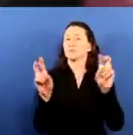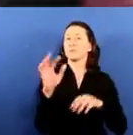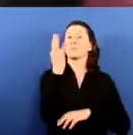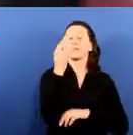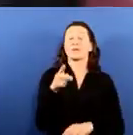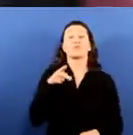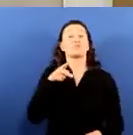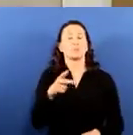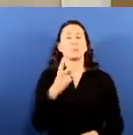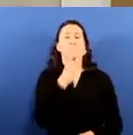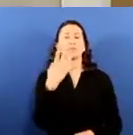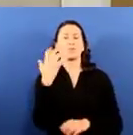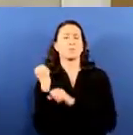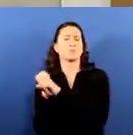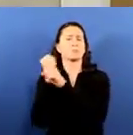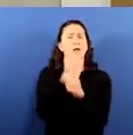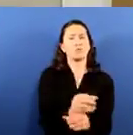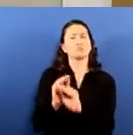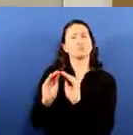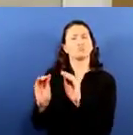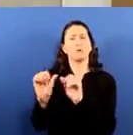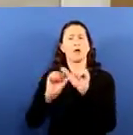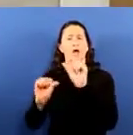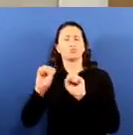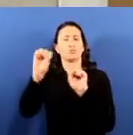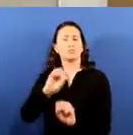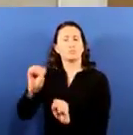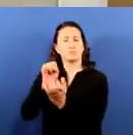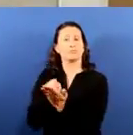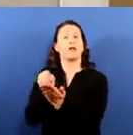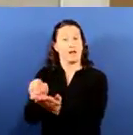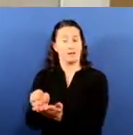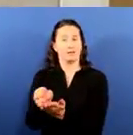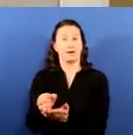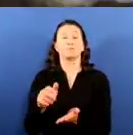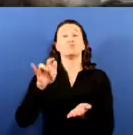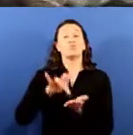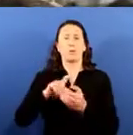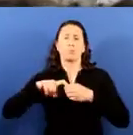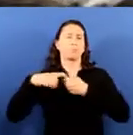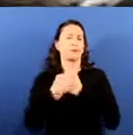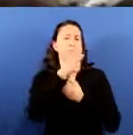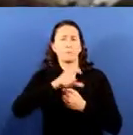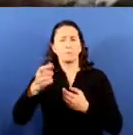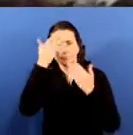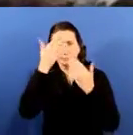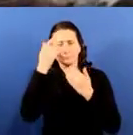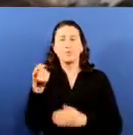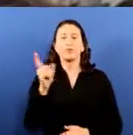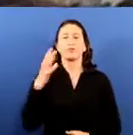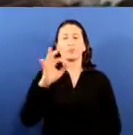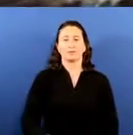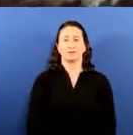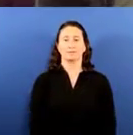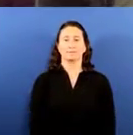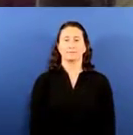Francisco Sierra Sesumaga eta Eusebio Larrazabal diputatu oiak. Lorra nekazaritzako kudeaketa zentro eta elkarteen